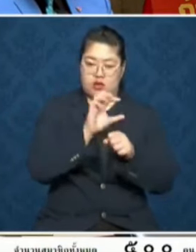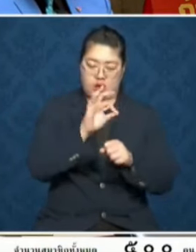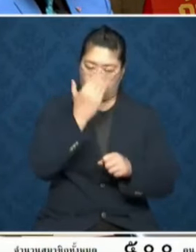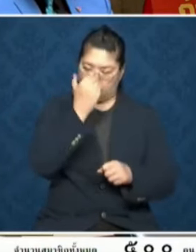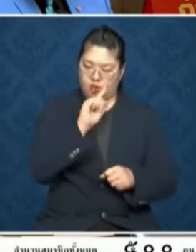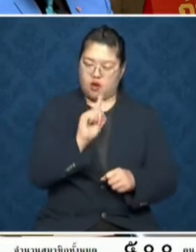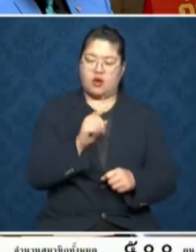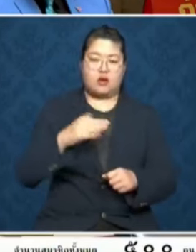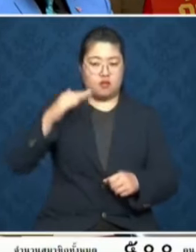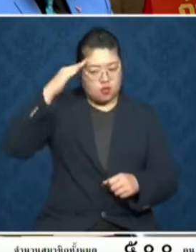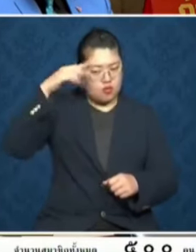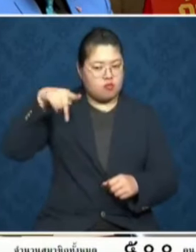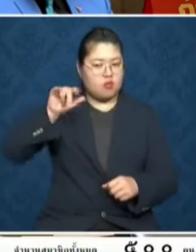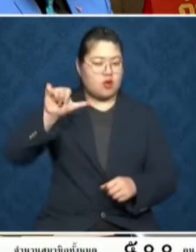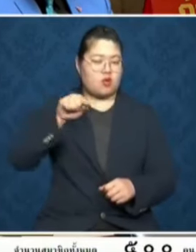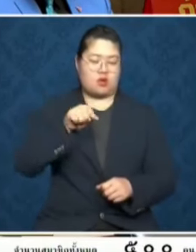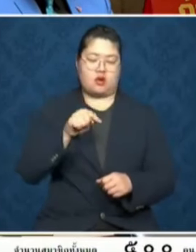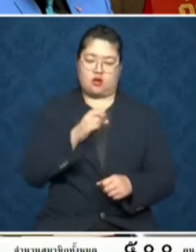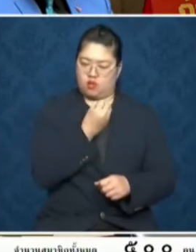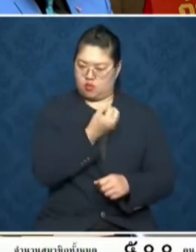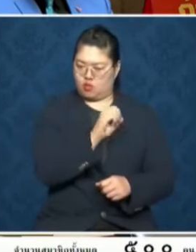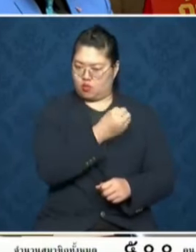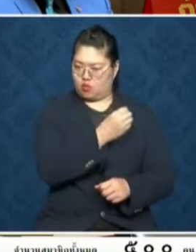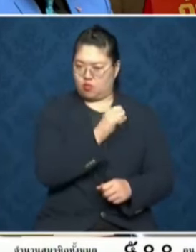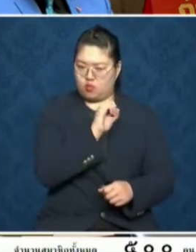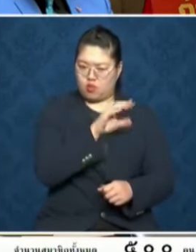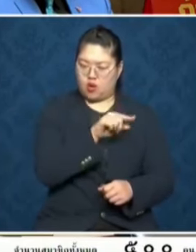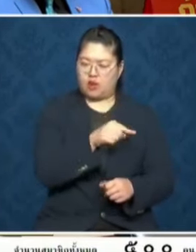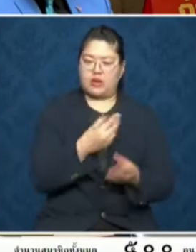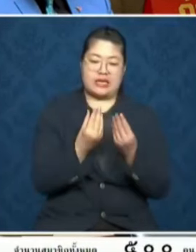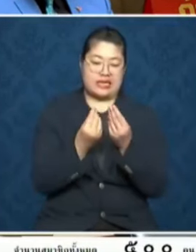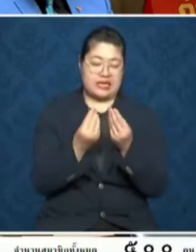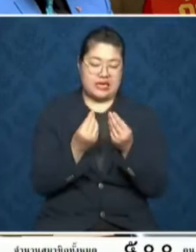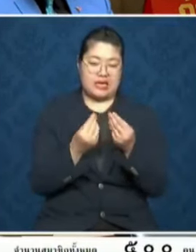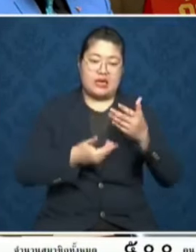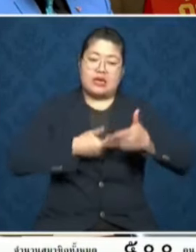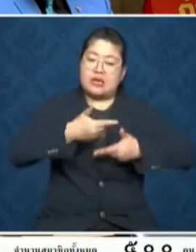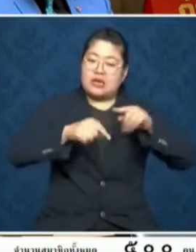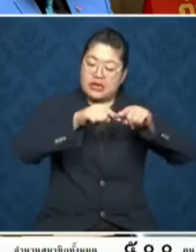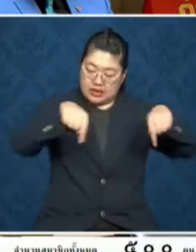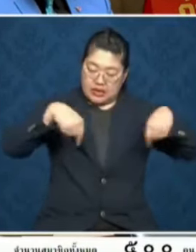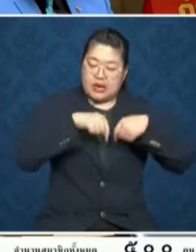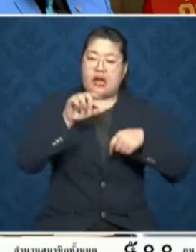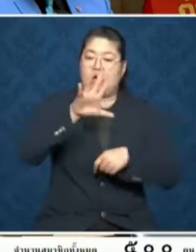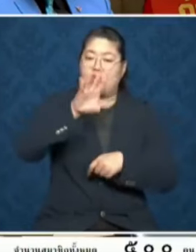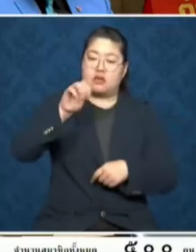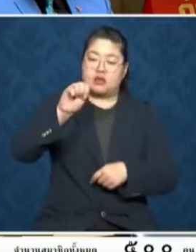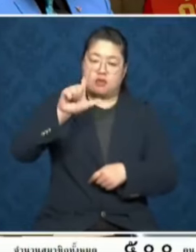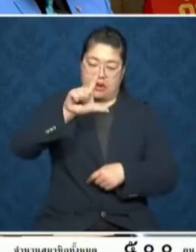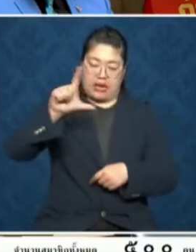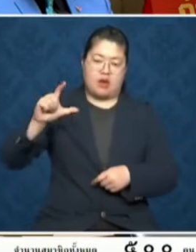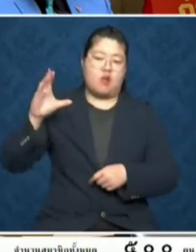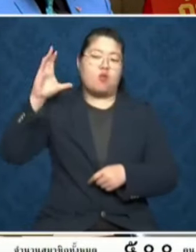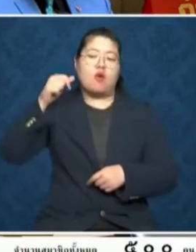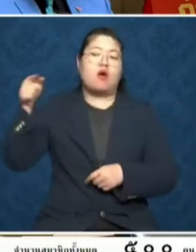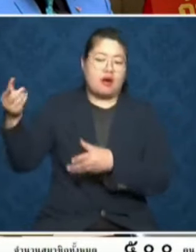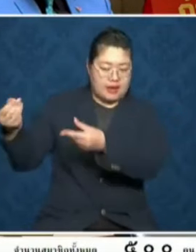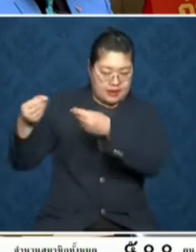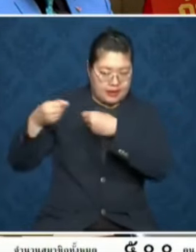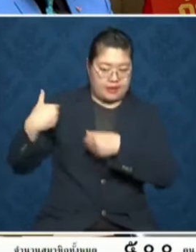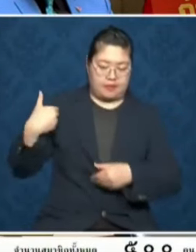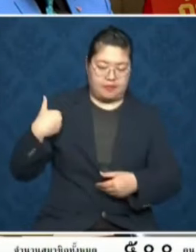แจ้งว่ามีการรับมอบเงินที่ซื้อขายที่ดินราคา540ล้านบาทจากบิดาของตนเอง